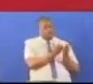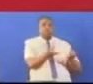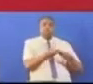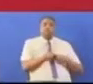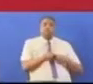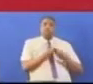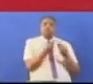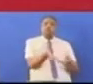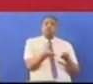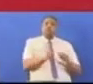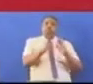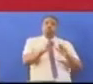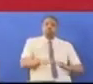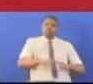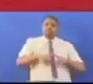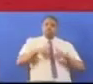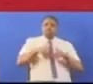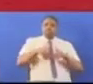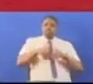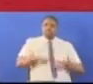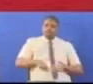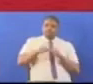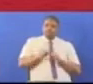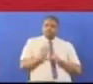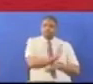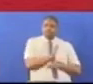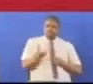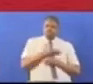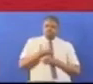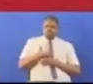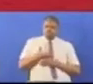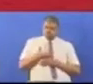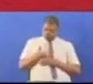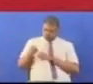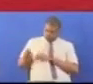imelipatia bunge mamlaka yake kuhusiana na mikataba kama hii.